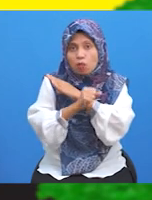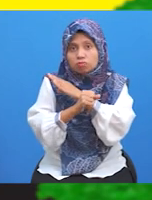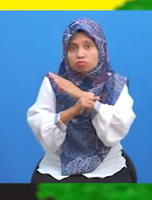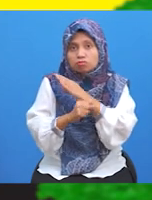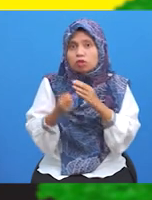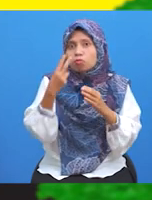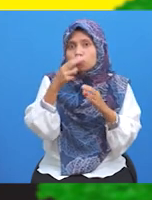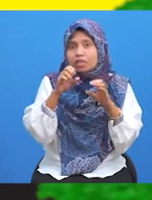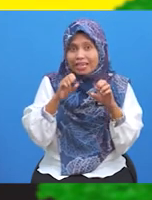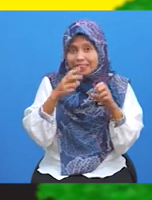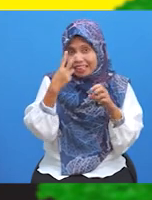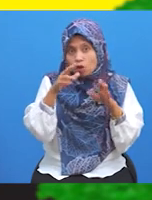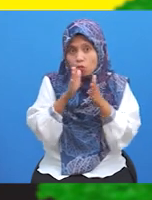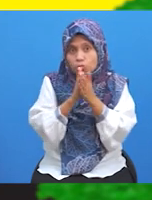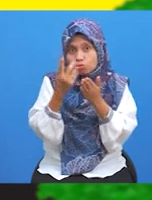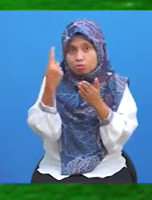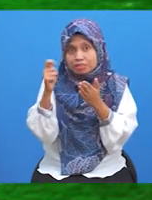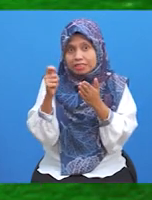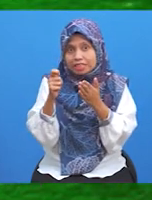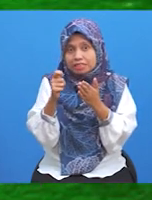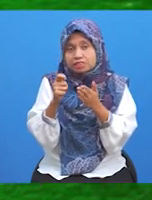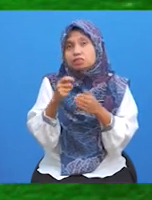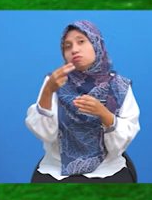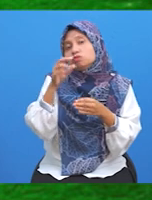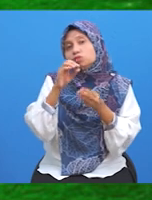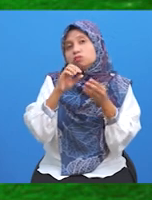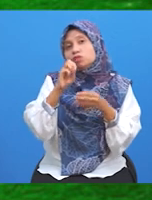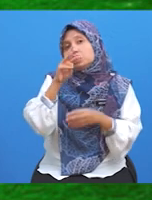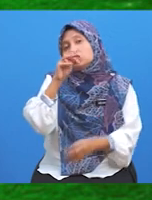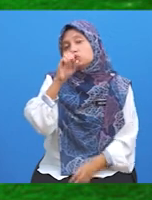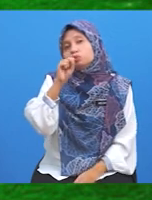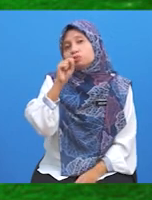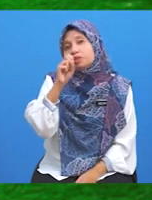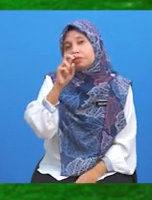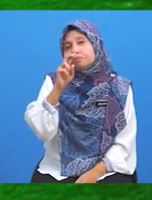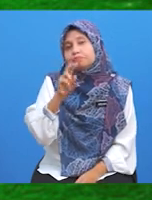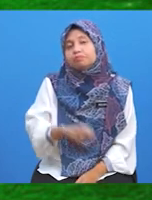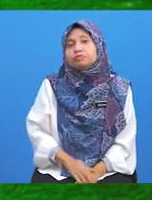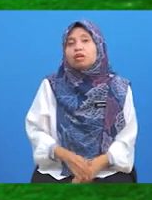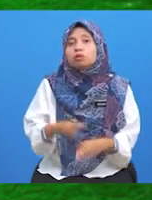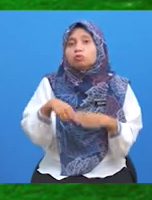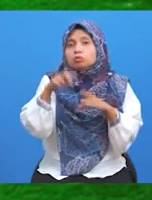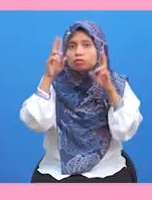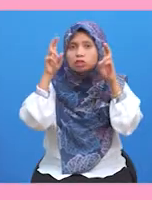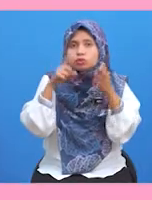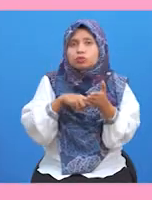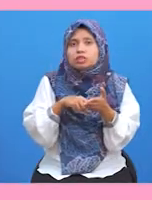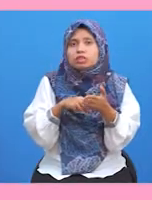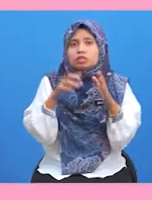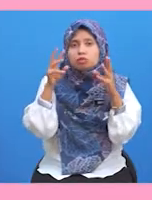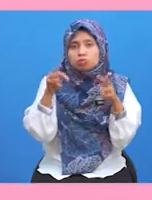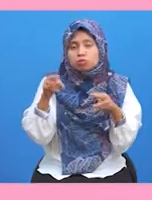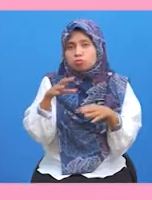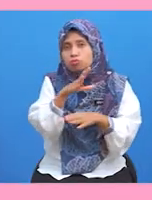halaman 109 hingga 113. Di akhir pembelajaran, untuk subtajuk ini, cikgu harap